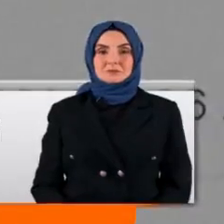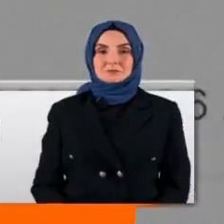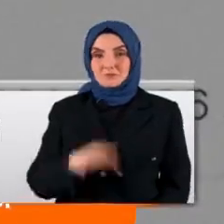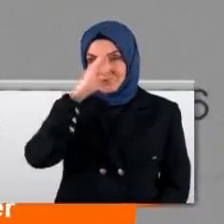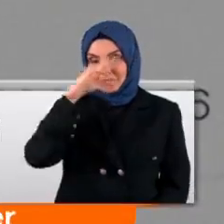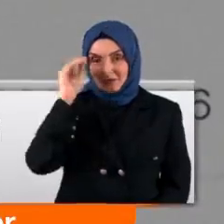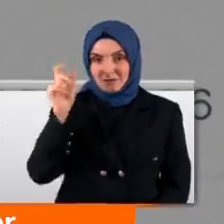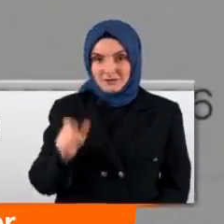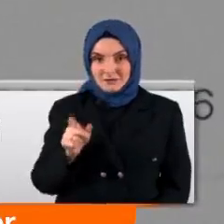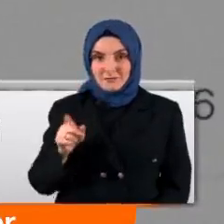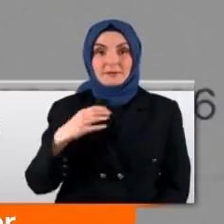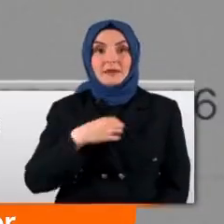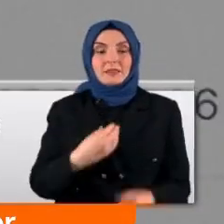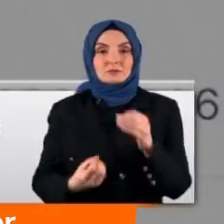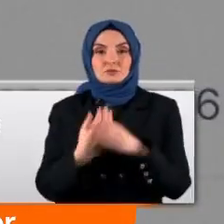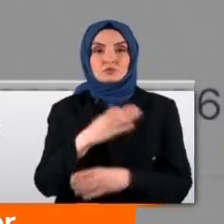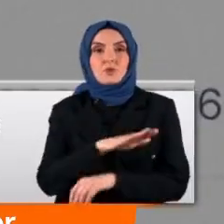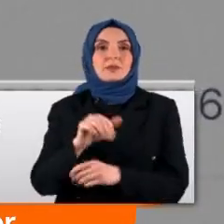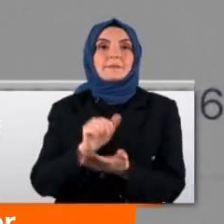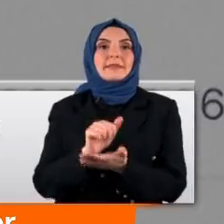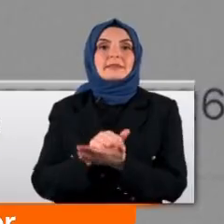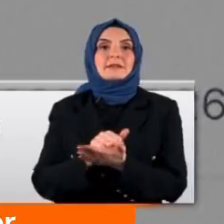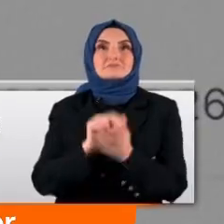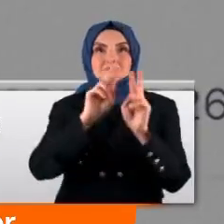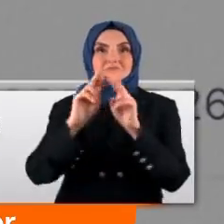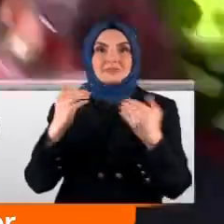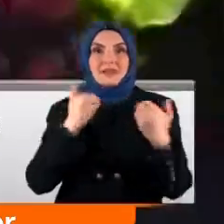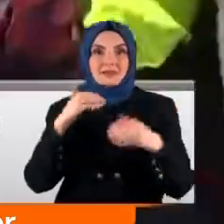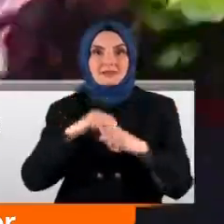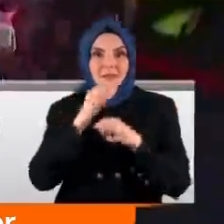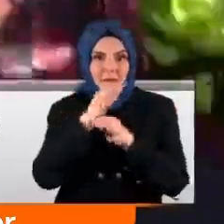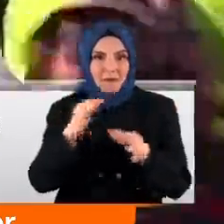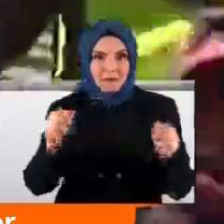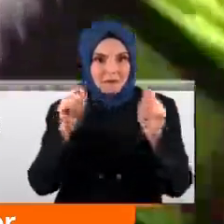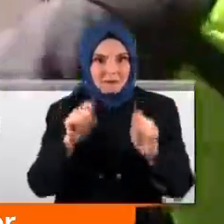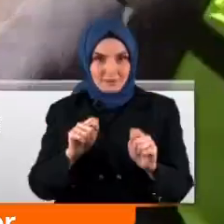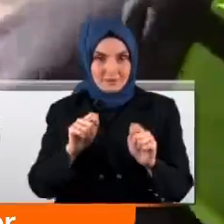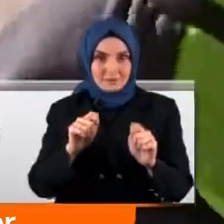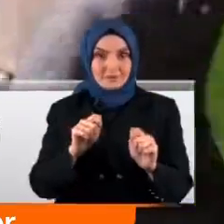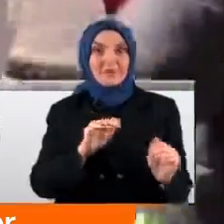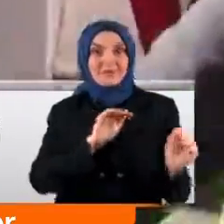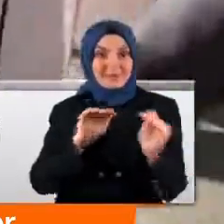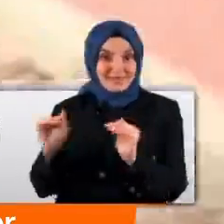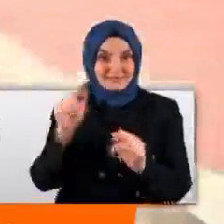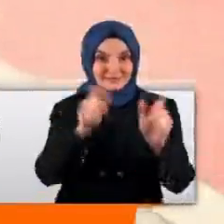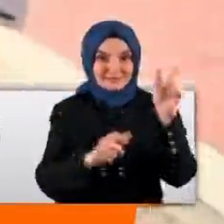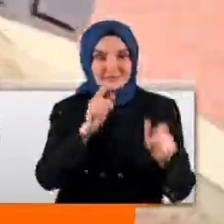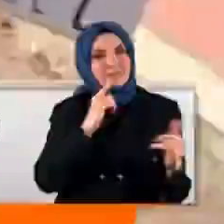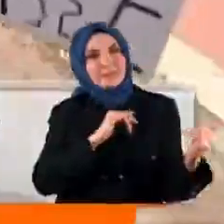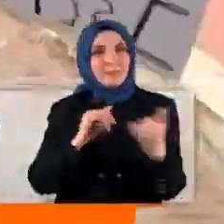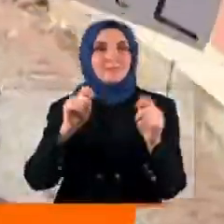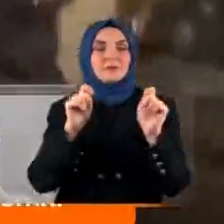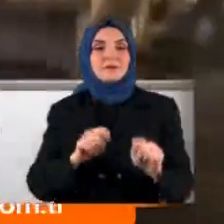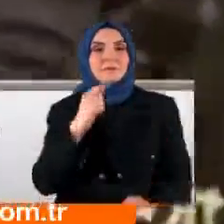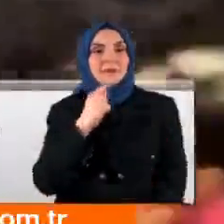Trump kendi kurduğu sosyal medya sitesinden duyurdu gözaltına alınacağını, destekçilerini tepki göstermeye çağırdı ve istediğini